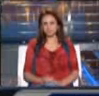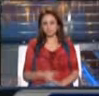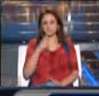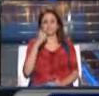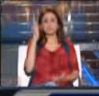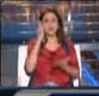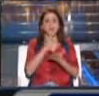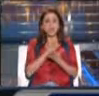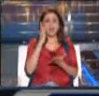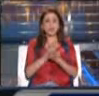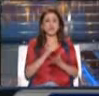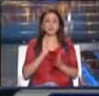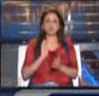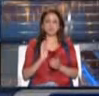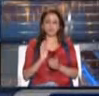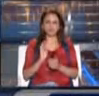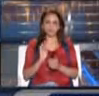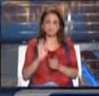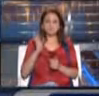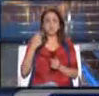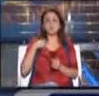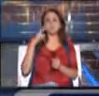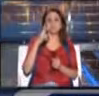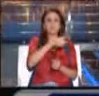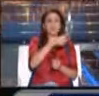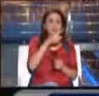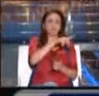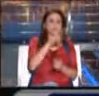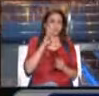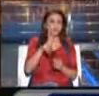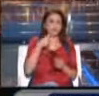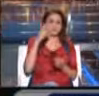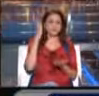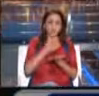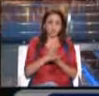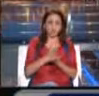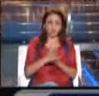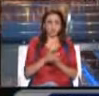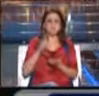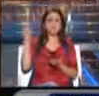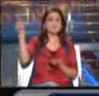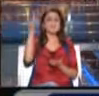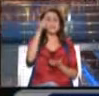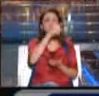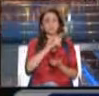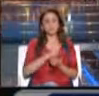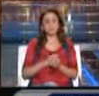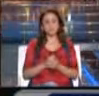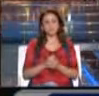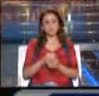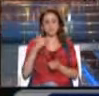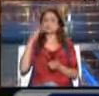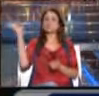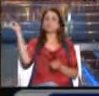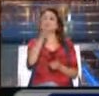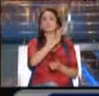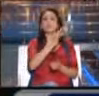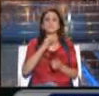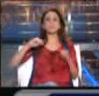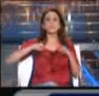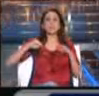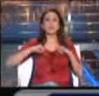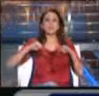ما ترى انت صح انا ممكن اشوفه غلط والعكس صحيح. ما هو في حاجات بديهيه في حاجات بديهيه ما تيجي مثلا واحد شتم هنا في نادي